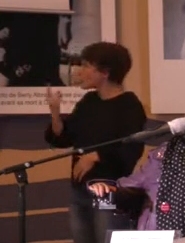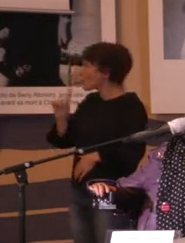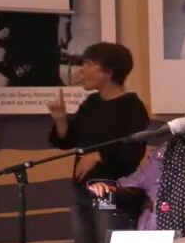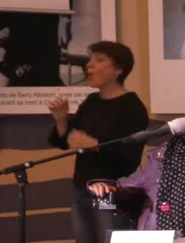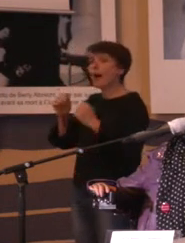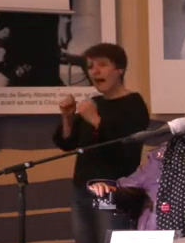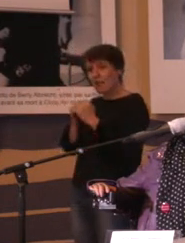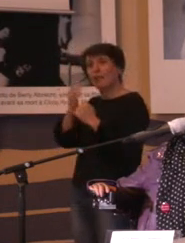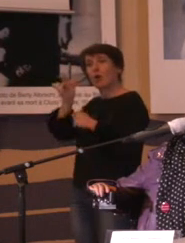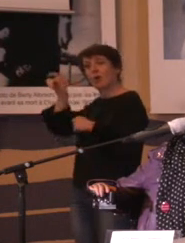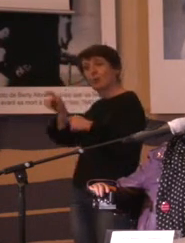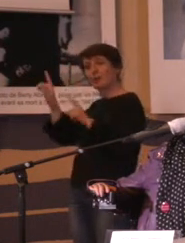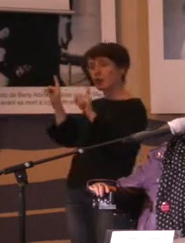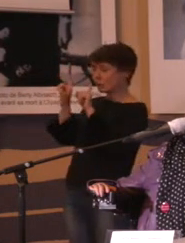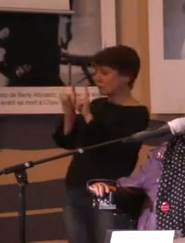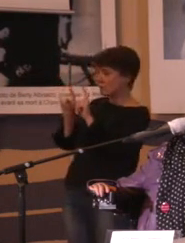suis avec